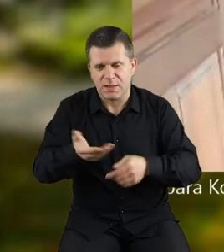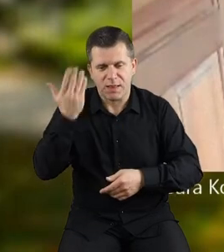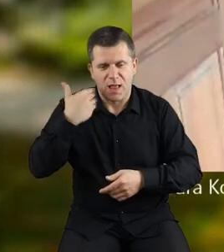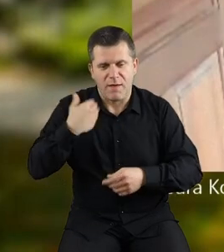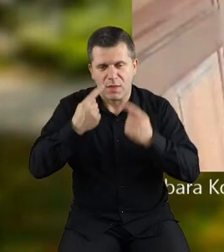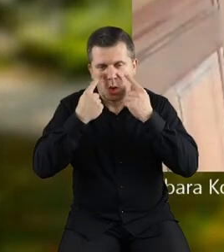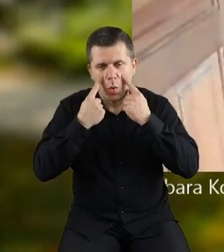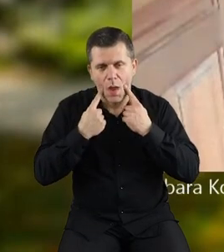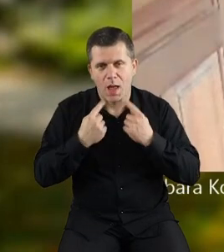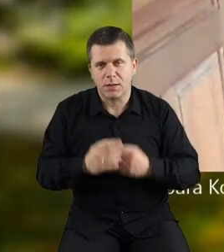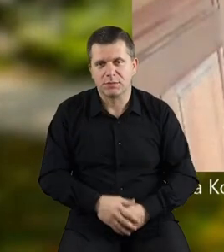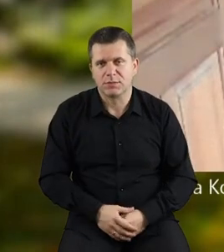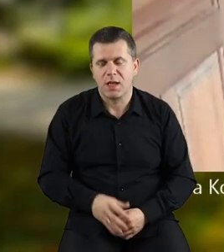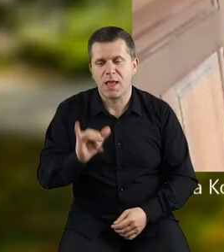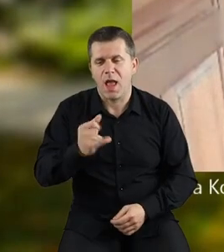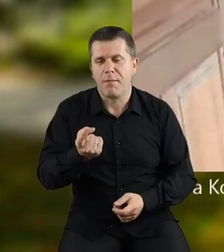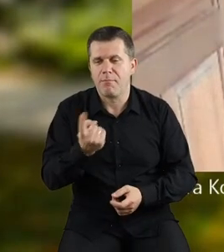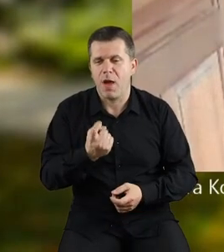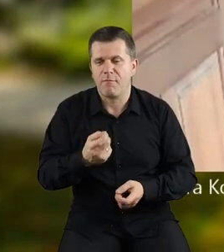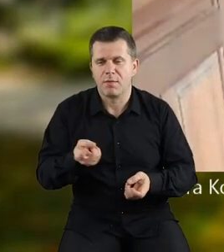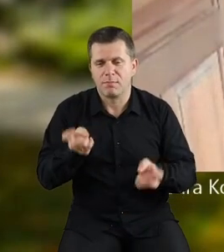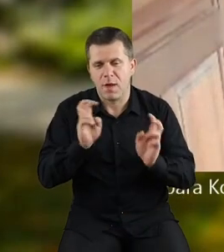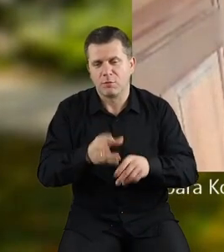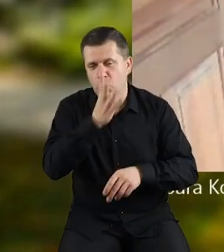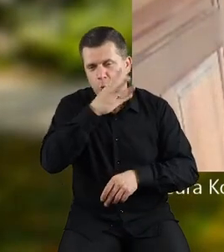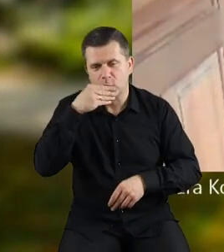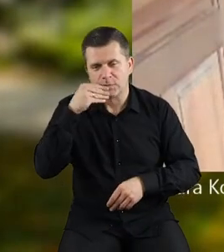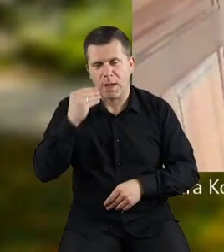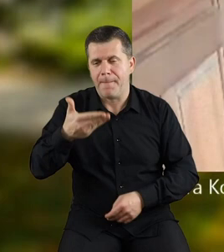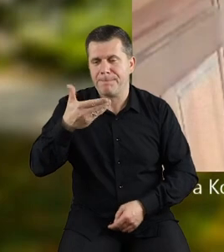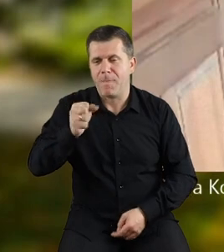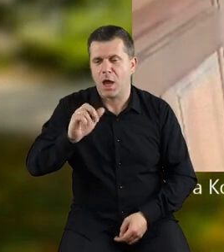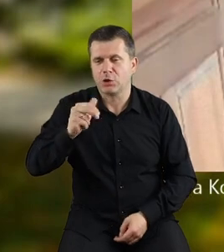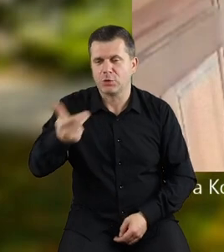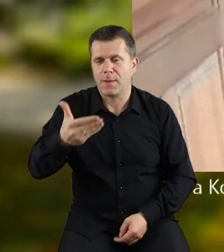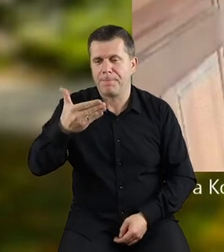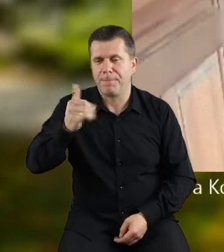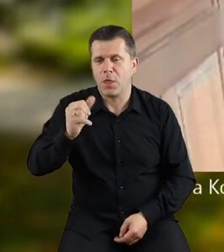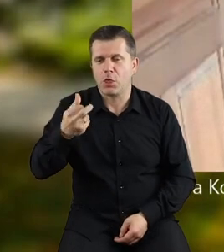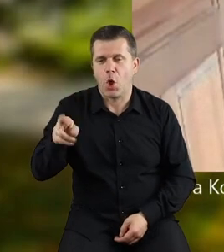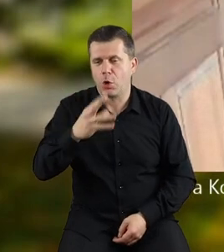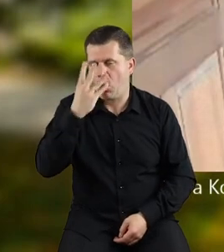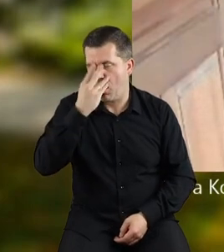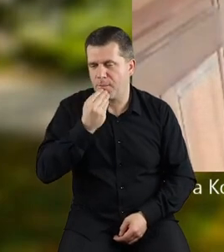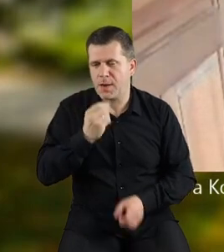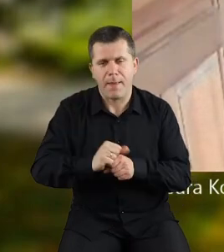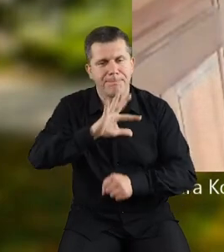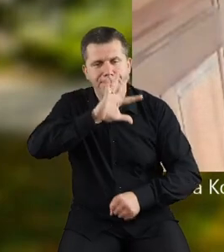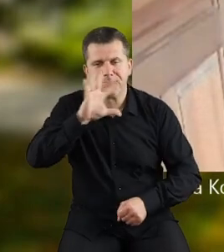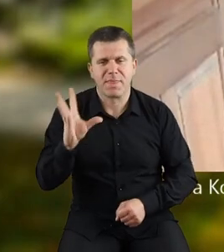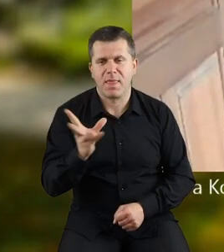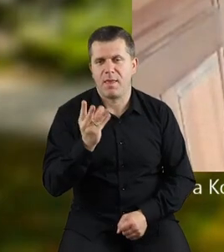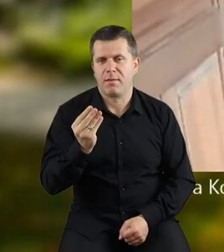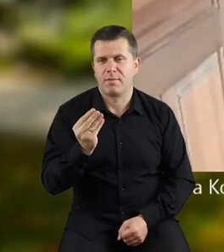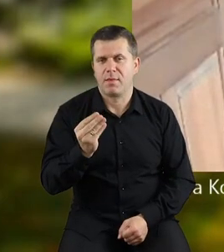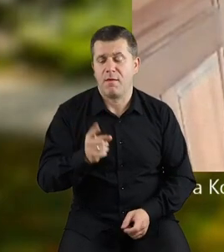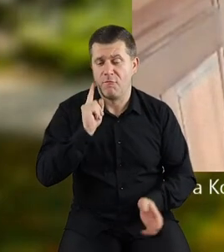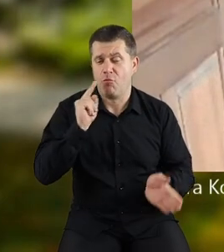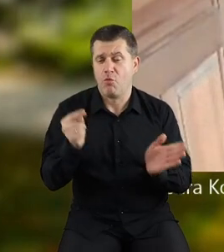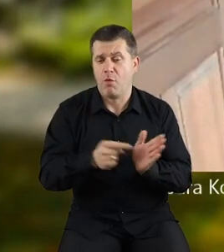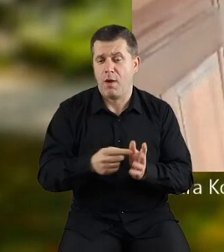i doskonale wie, jak wywołać mój uśmiech. A ilustracja Marcina Minora jest przepiękna